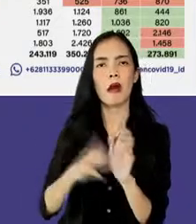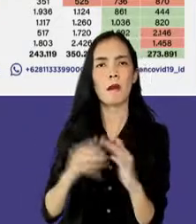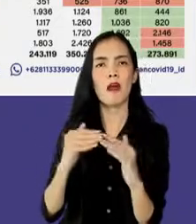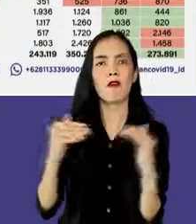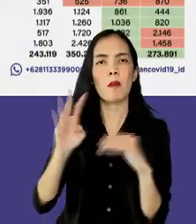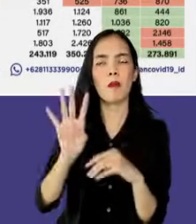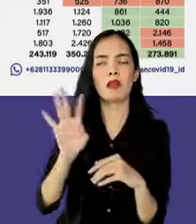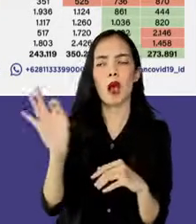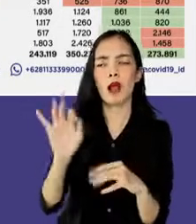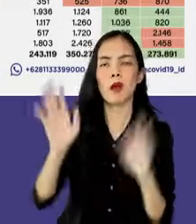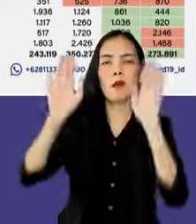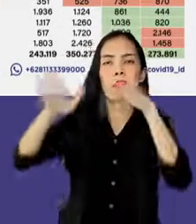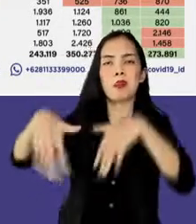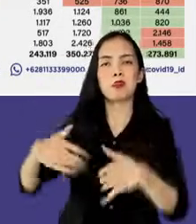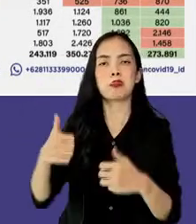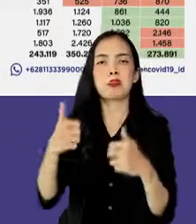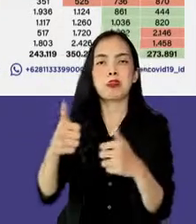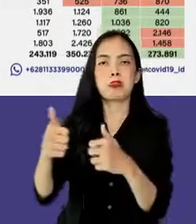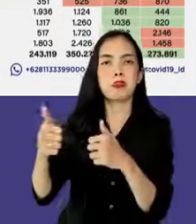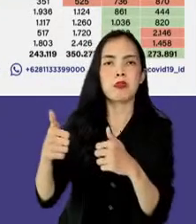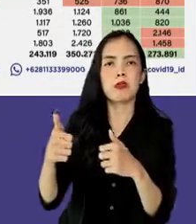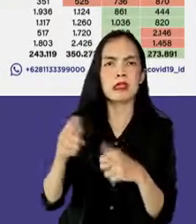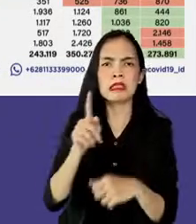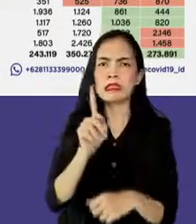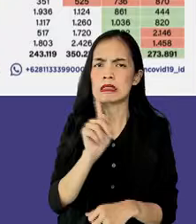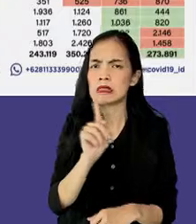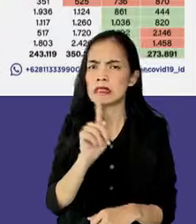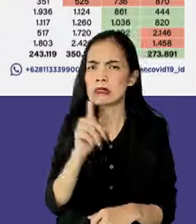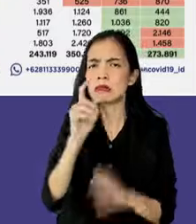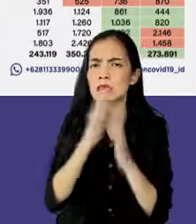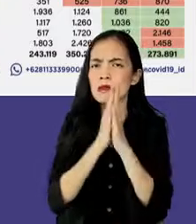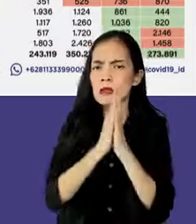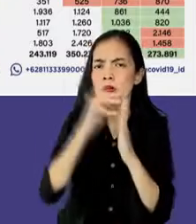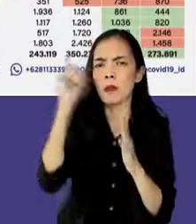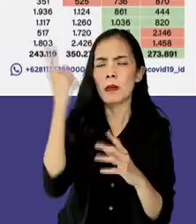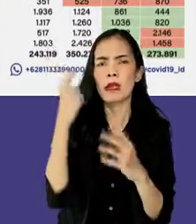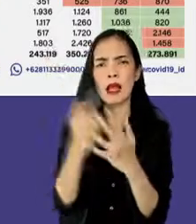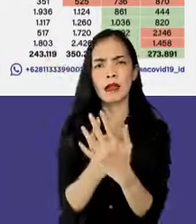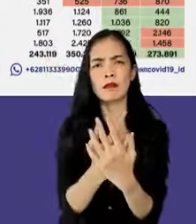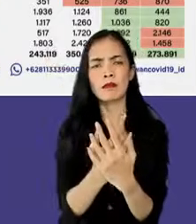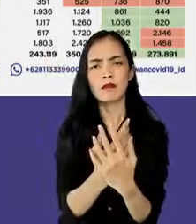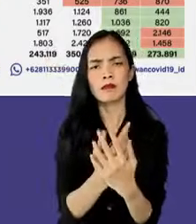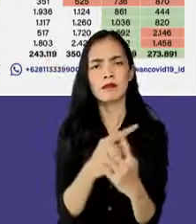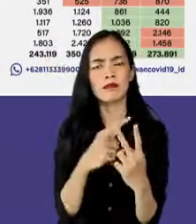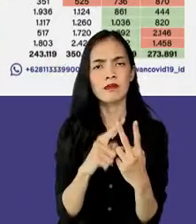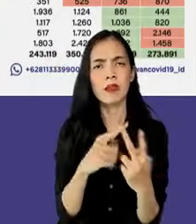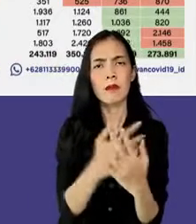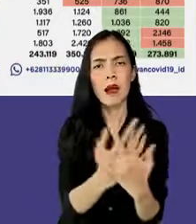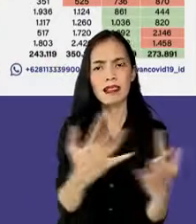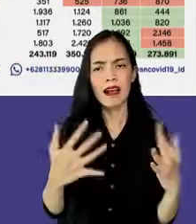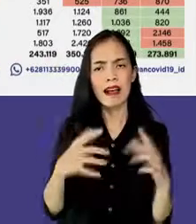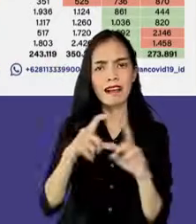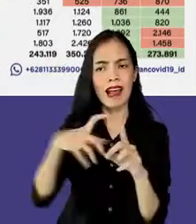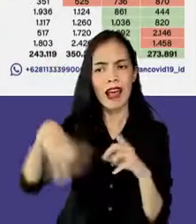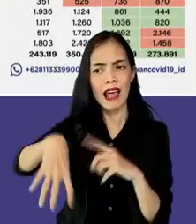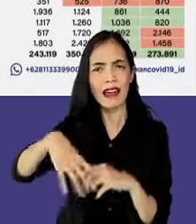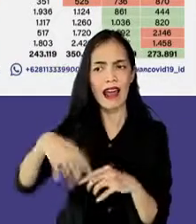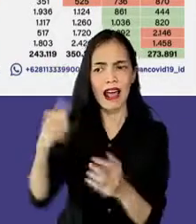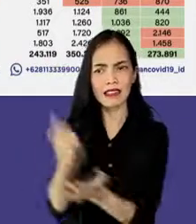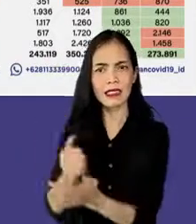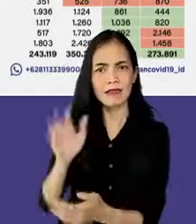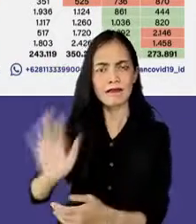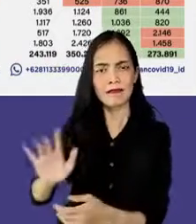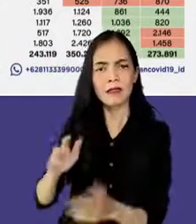4 Untuk itu saya mohon kepada seluruh pemerintah daerah dan masyarakat dari provinsi tersebut untuk segera melakukan